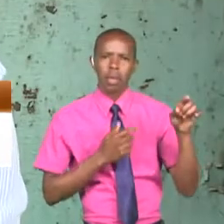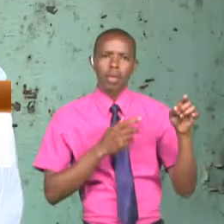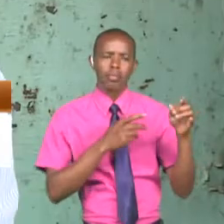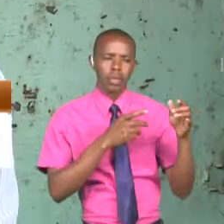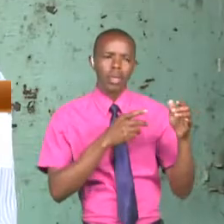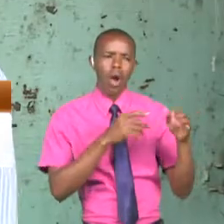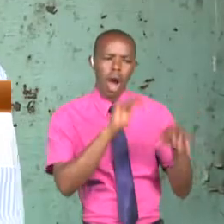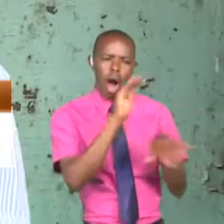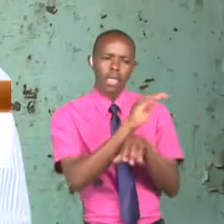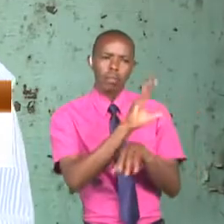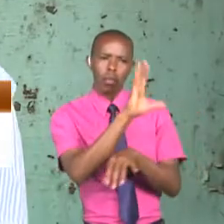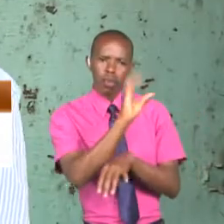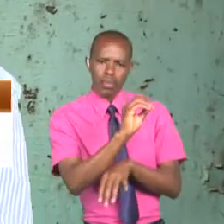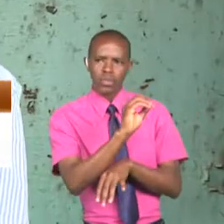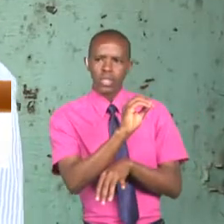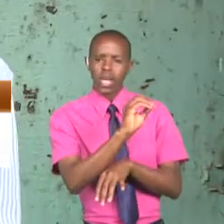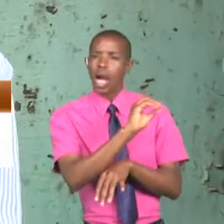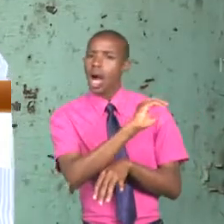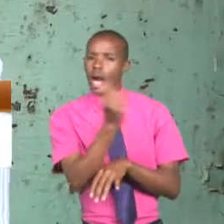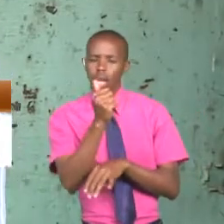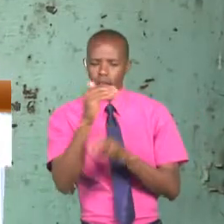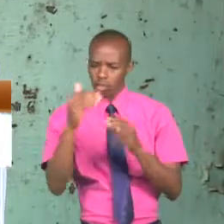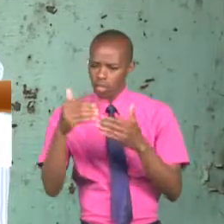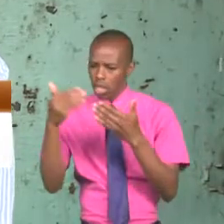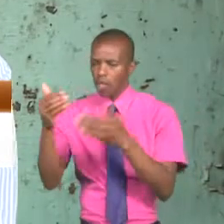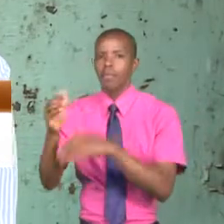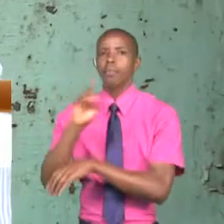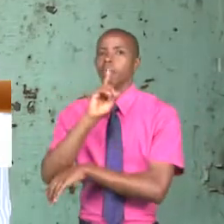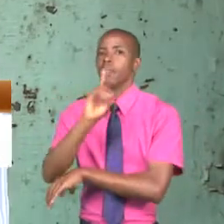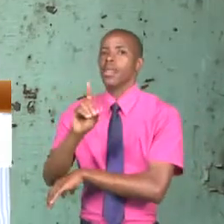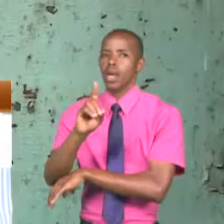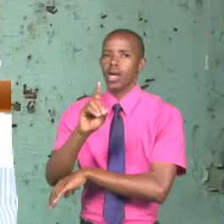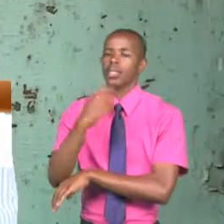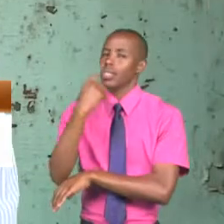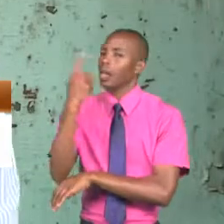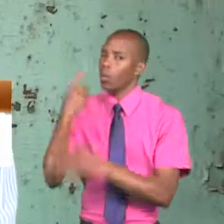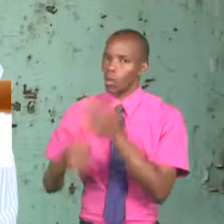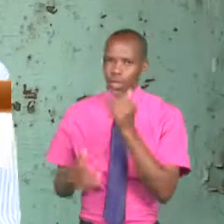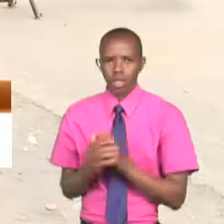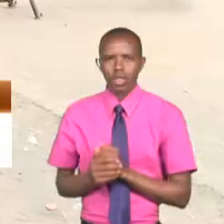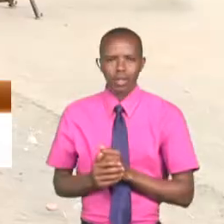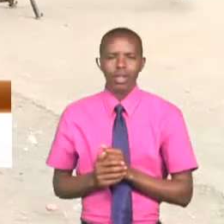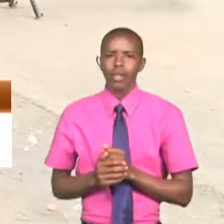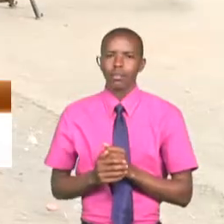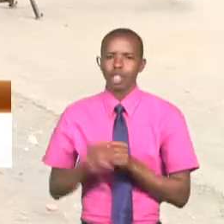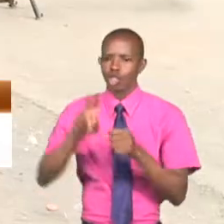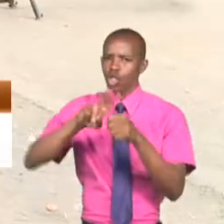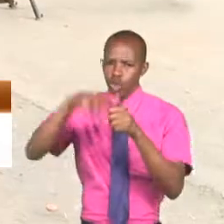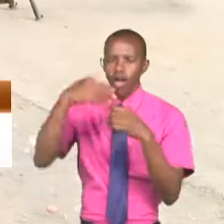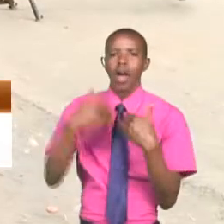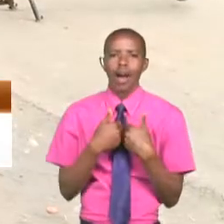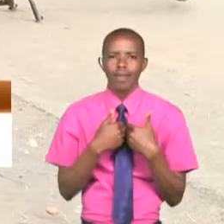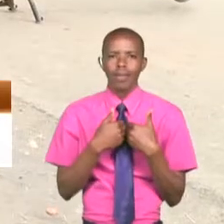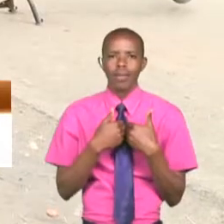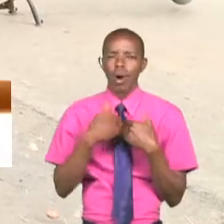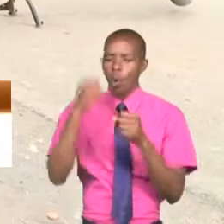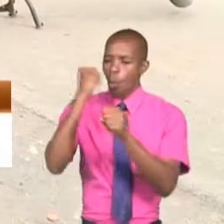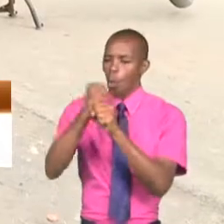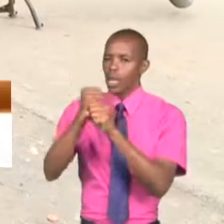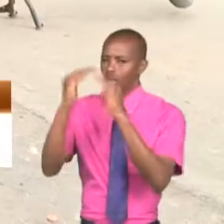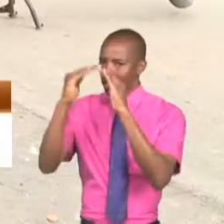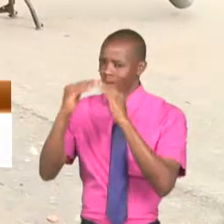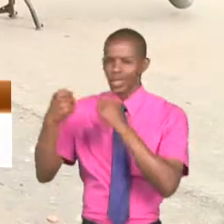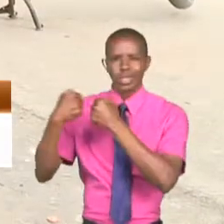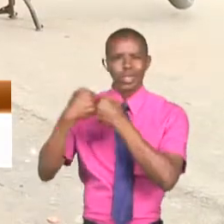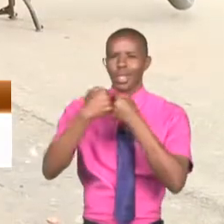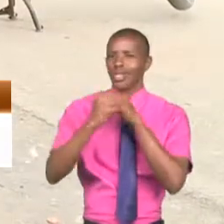50 mahali, utaona mwingine anatoa 100. Ananiambia kunywa soda. Kufanya kazi nyumbani ni